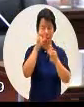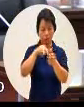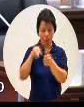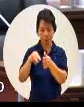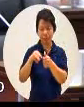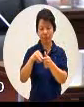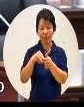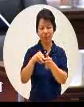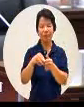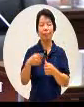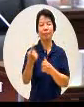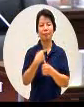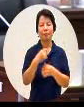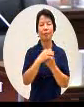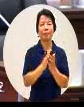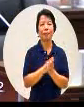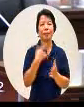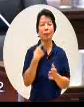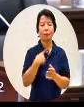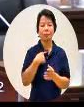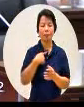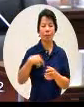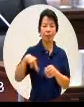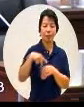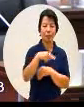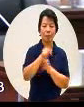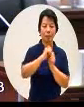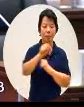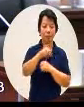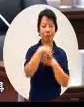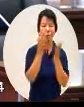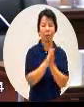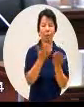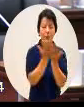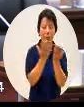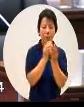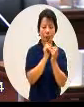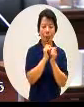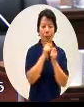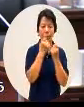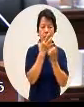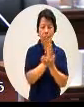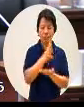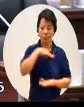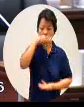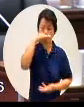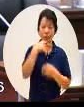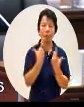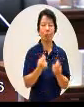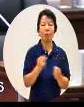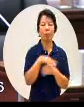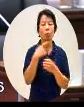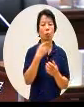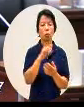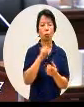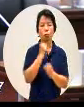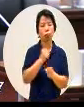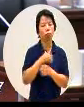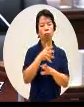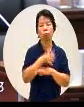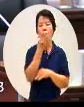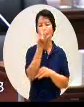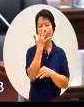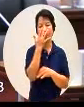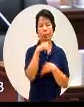的人家講行千里路讀萬卷書這兩點我都沒有做到但是當議員確實讓我有